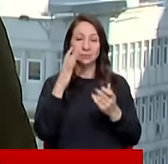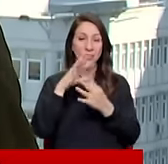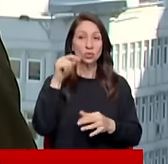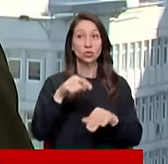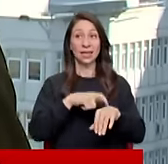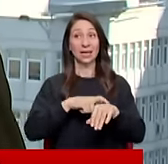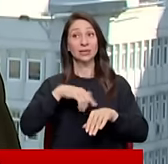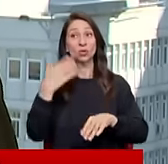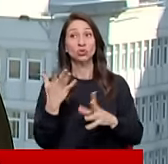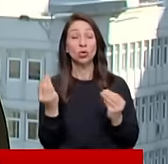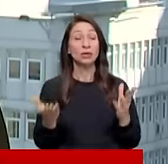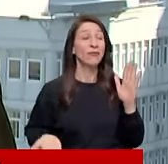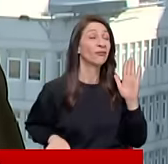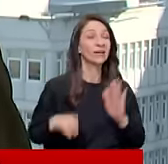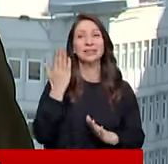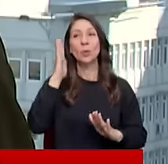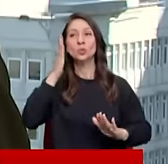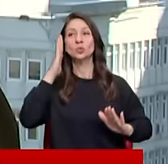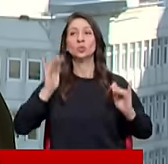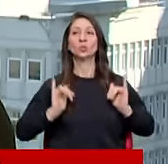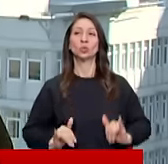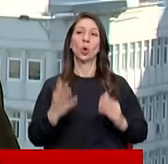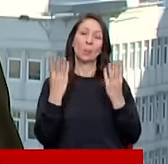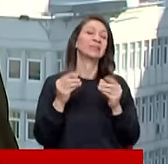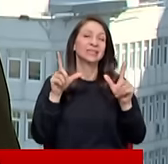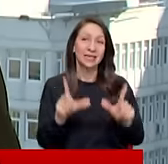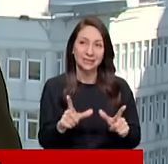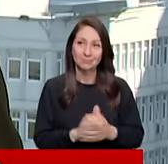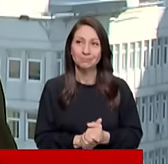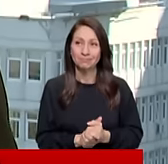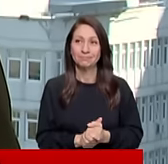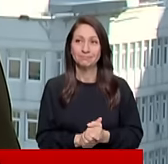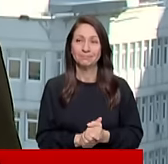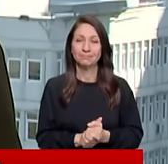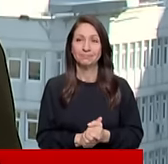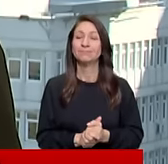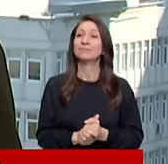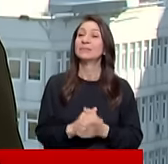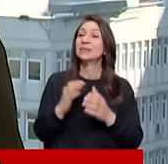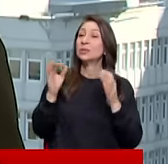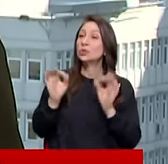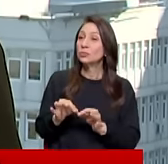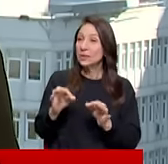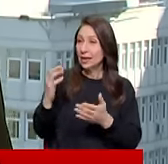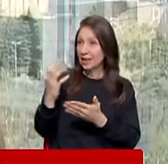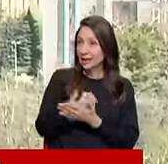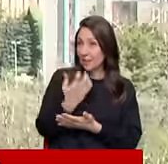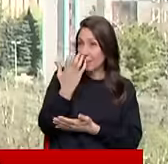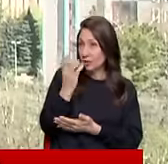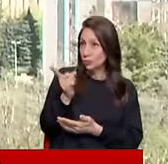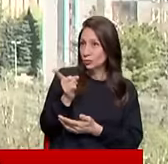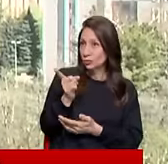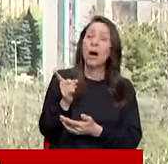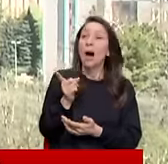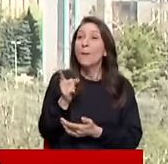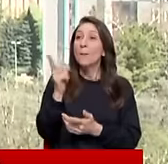şu dakikadan sonra çok daha huzurlu bir hayat yaşamalarını sağlamak için uğraşacağız açıkçası. Şimdi kazanmayı bekliyordunuz.